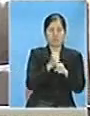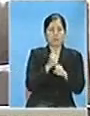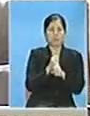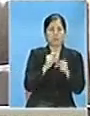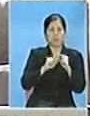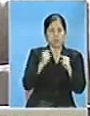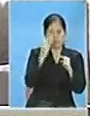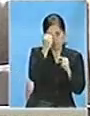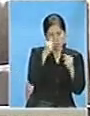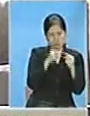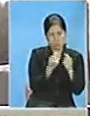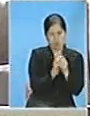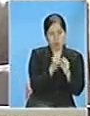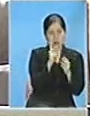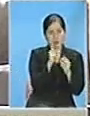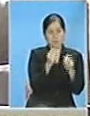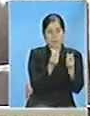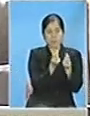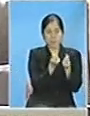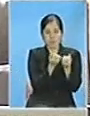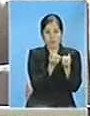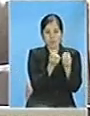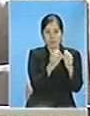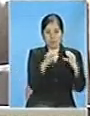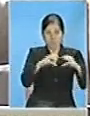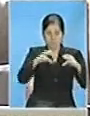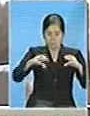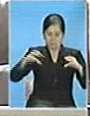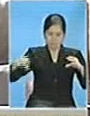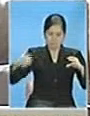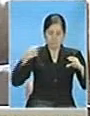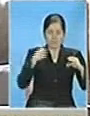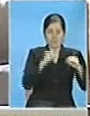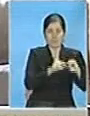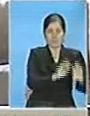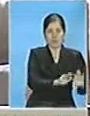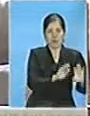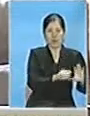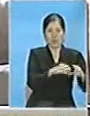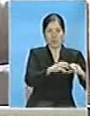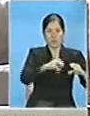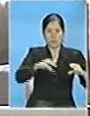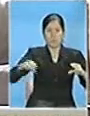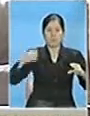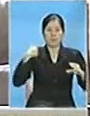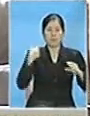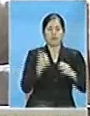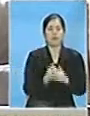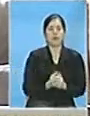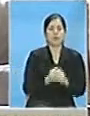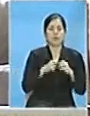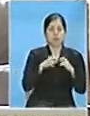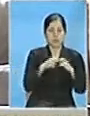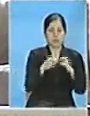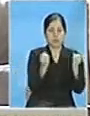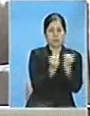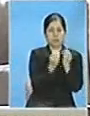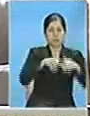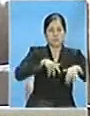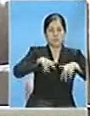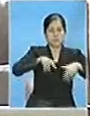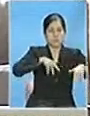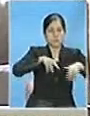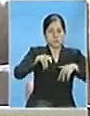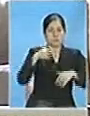อุดน่ะก็ต้องถามว่ามันยังไงนะครับข้อ3นะครับประชาชนเดือดร้อนน่ะเมื่อเช้าผมดูทีวีเขาก็บอกว่าเขาเดือดร้อนน่ะนะฮะน้ำที่ไหนลด